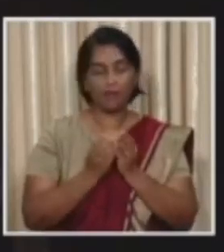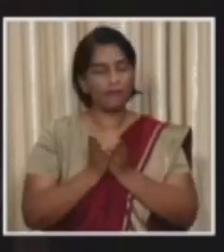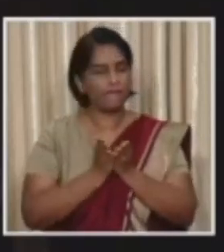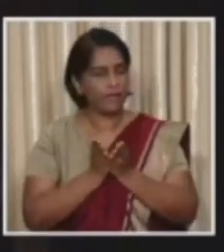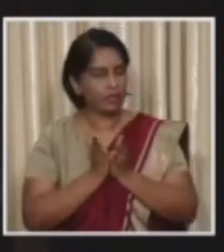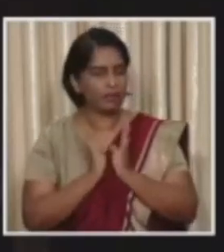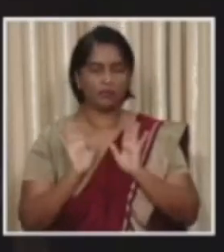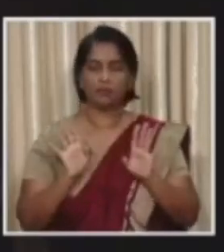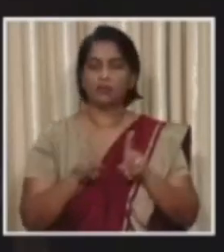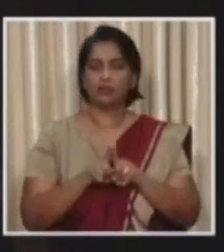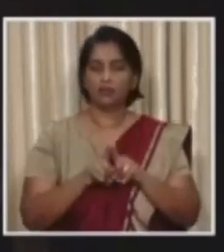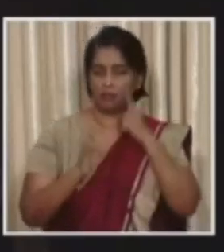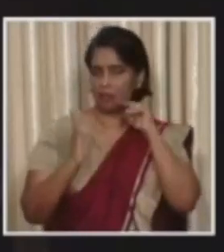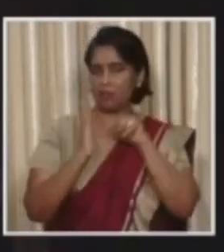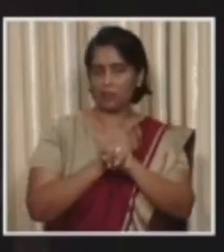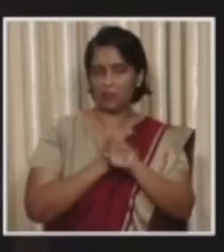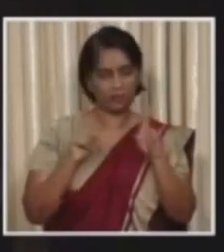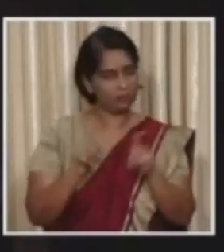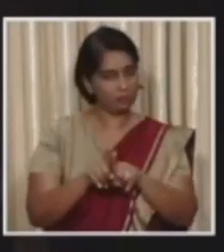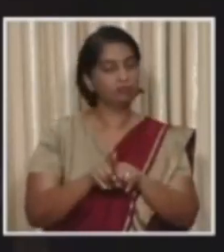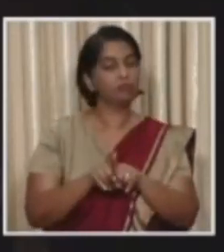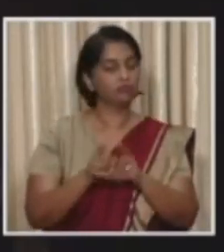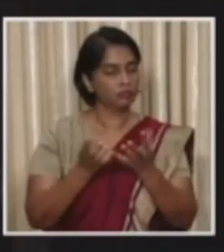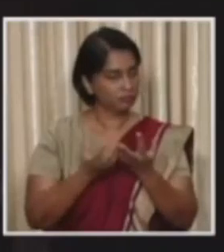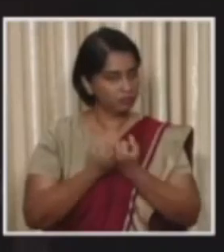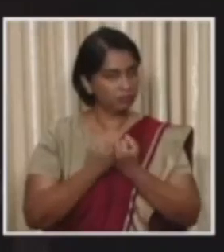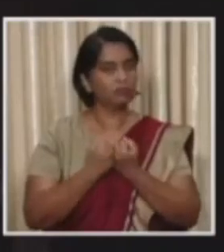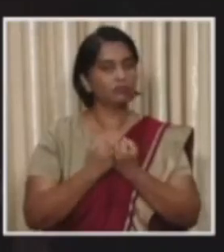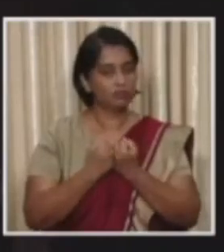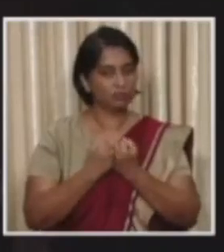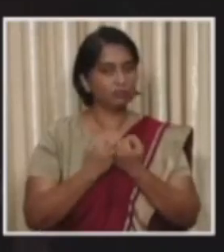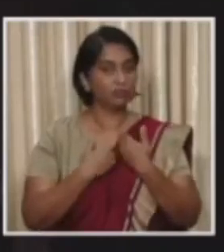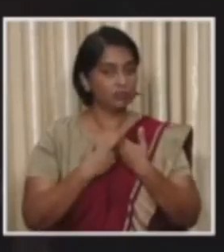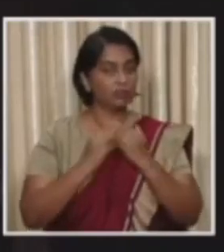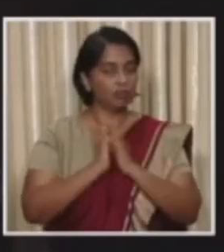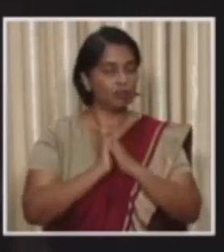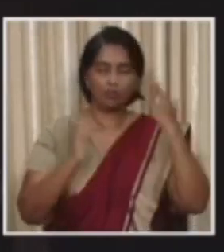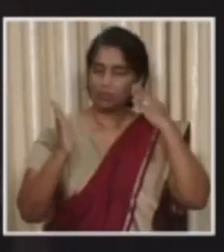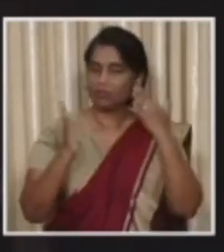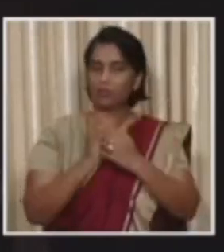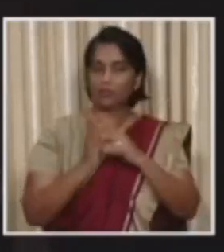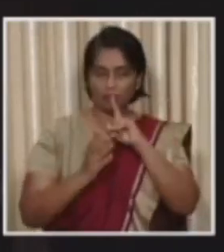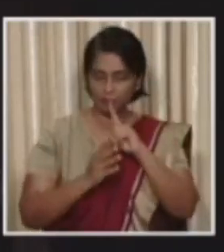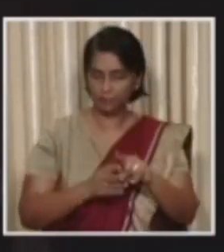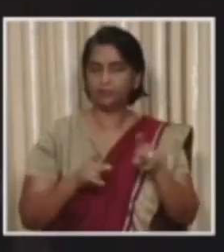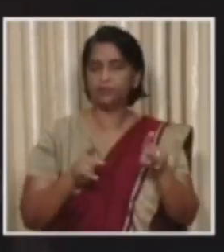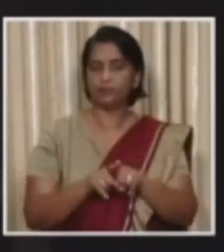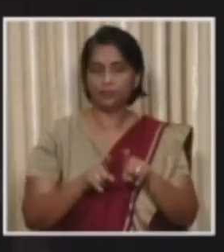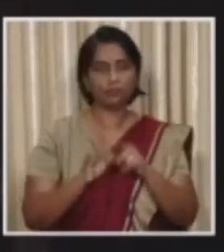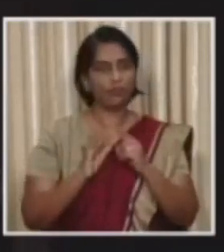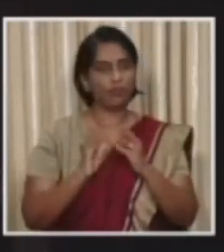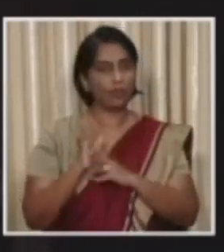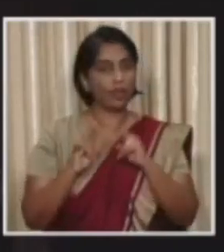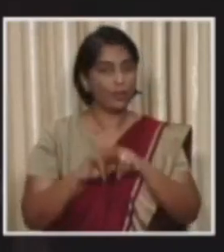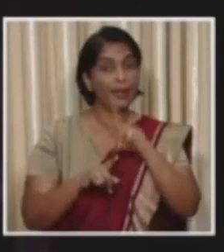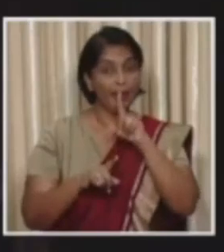භාවයත් විනිවිද භාවයත් තිබිය යුතුයි යන්නයි අපේ ශිෂ්ටාචාර සාහිත්‍යයේ තිබෙන්නේ. ඒ නිසා IMF කිව්වද